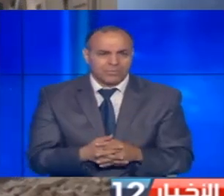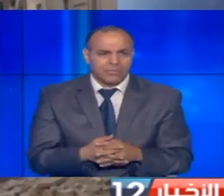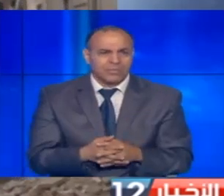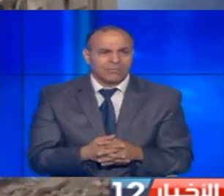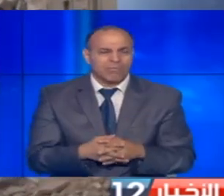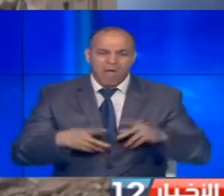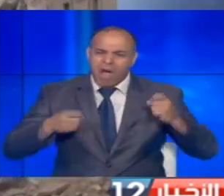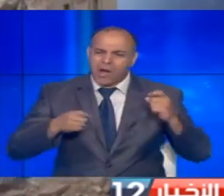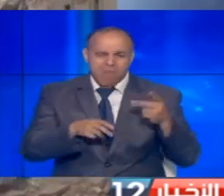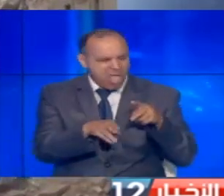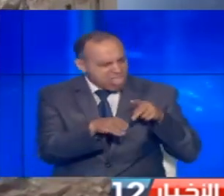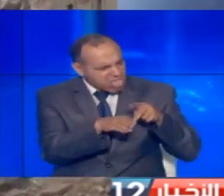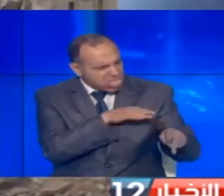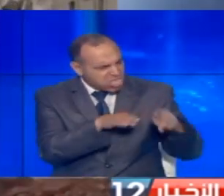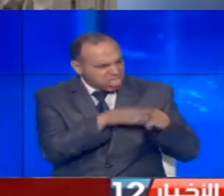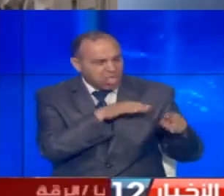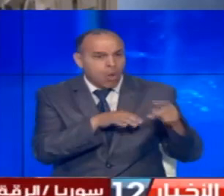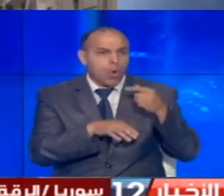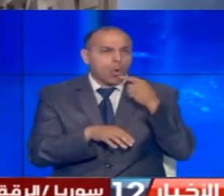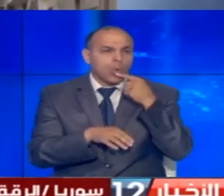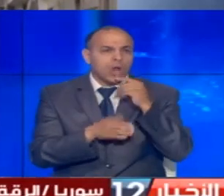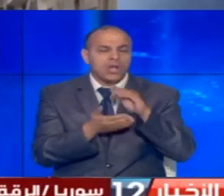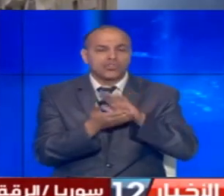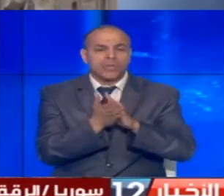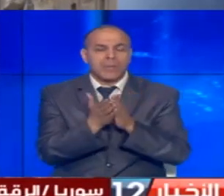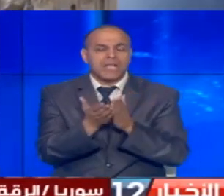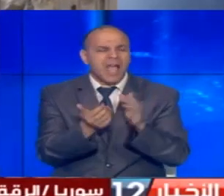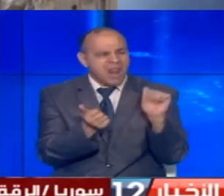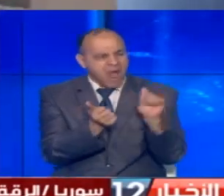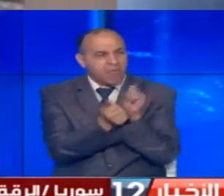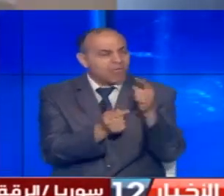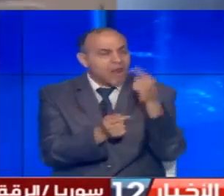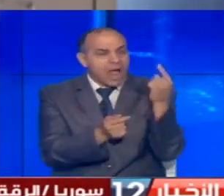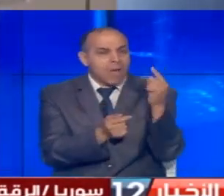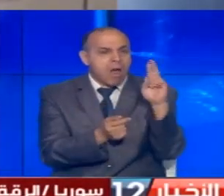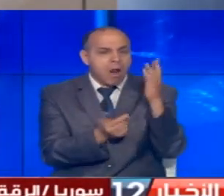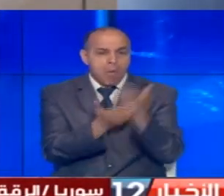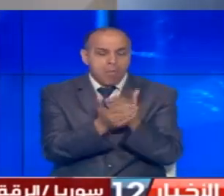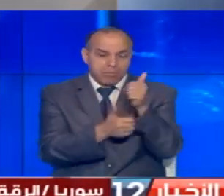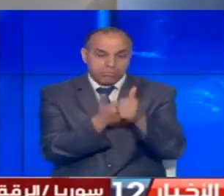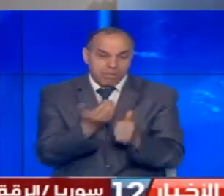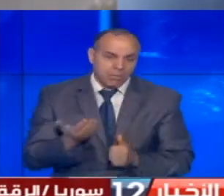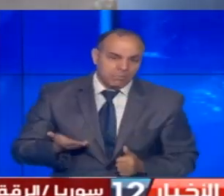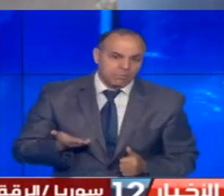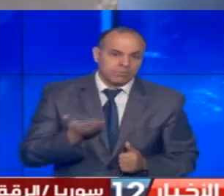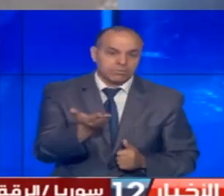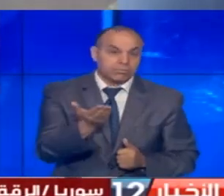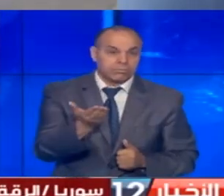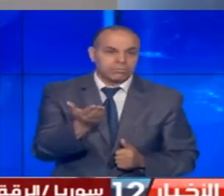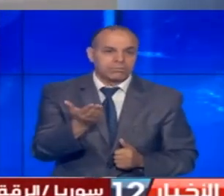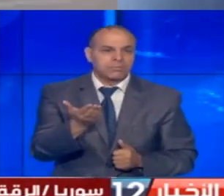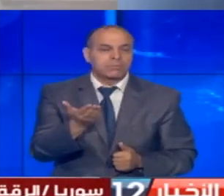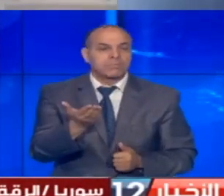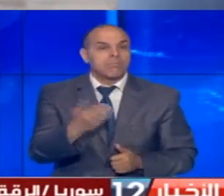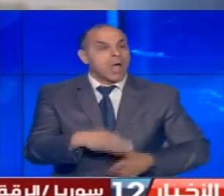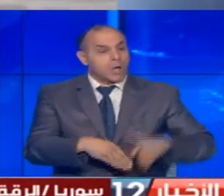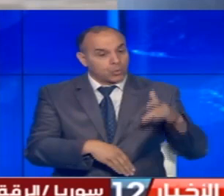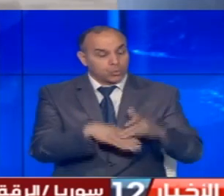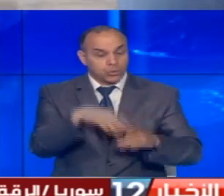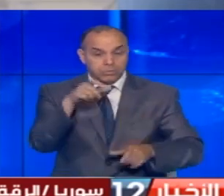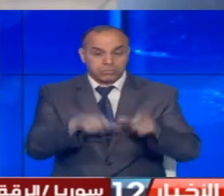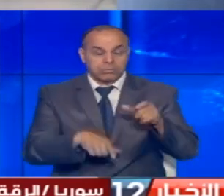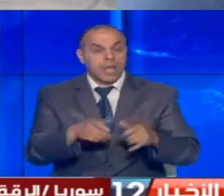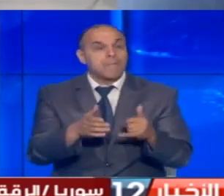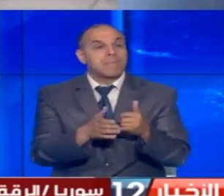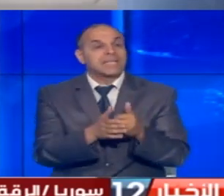حرب إبادة، هكذا عنونت منظمة العفو الدولية تقريرها الصادر اليوم بخصوص ما تعرض له سكان